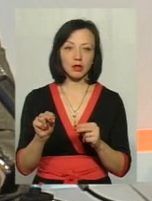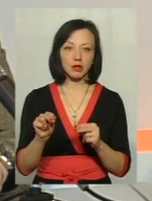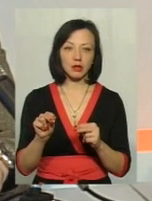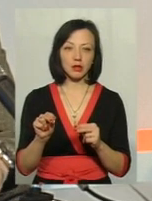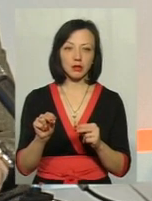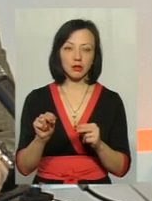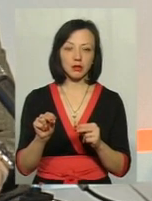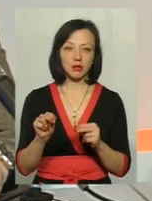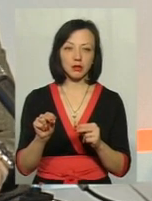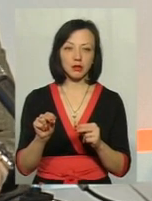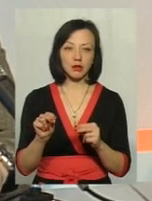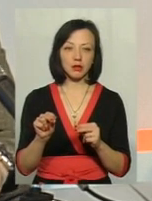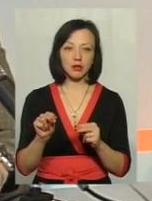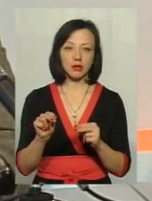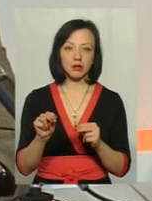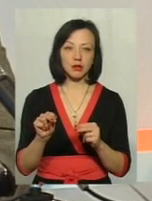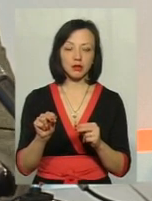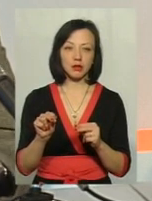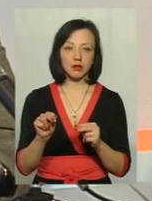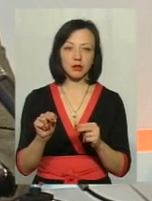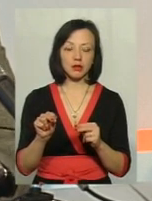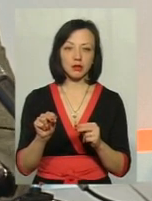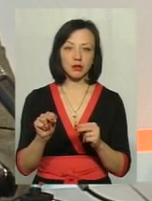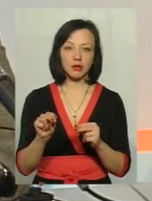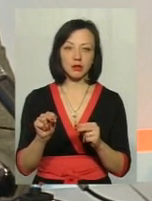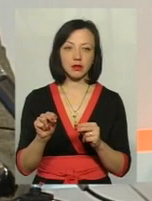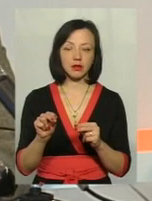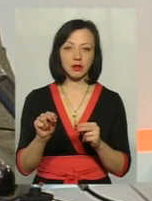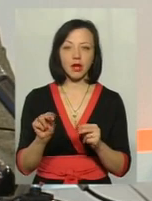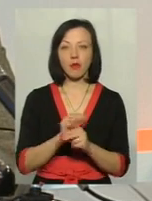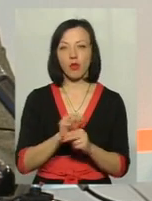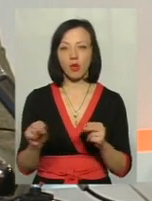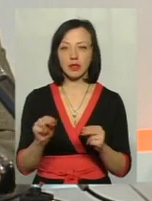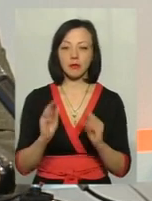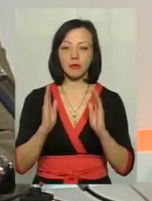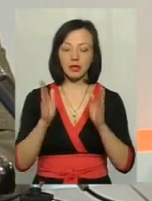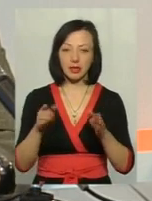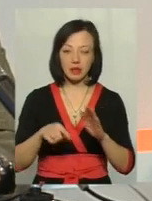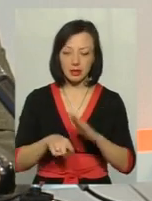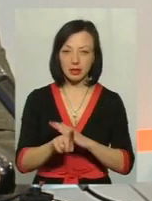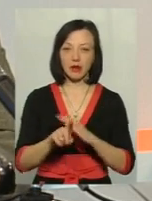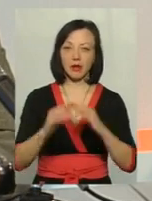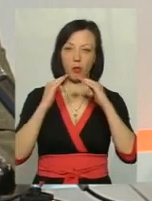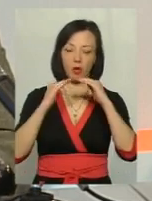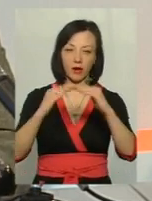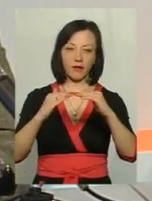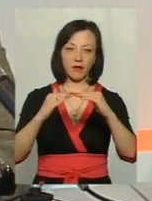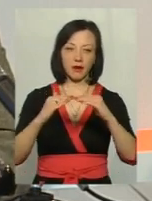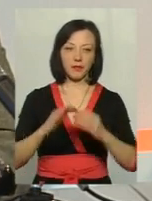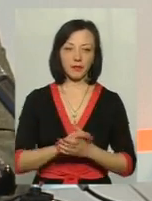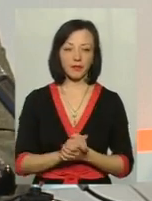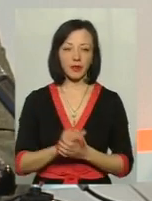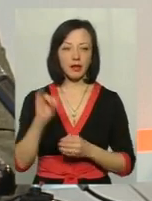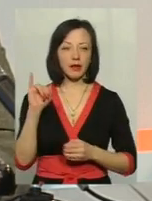конструктивних будинків, конструкцій будинків, тобто ремонти в під'їздах, ремонти покрівель.